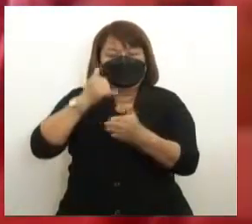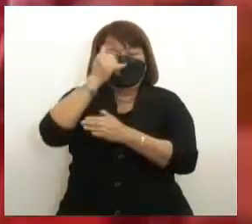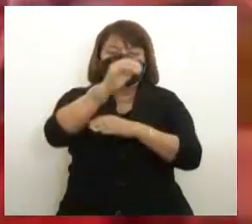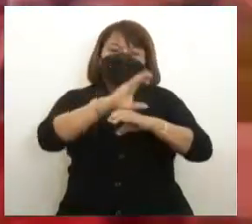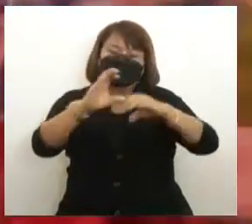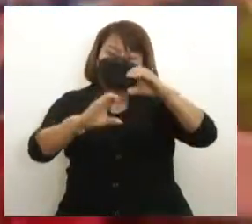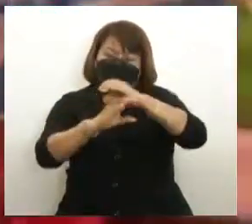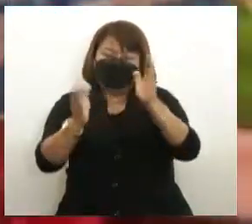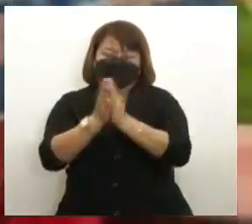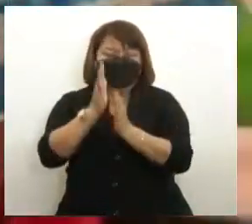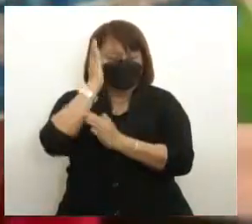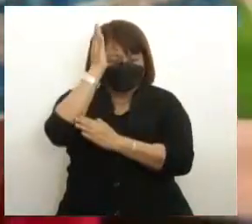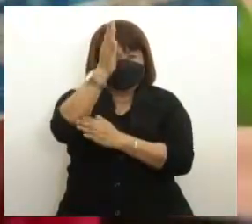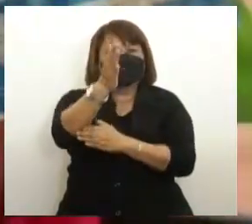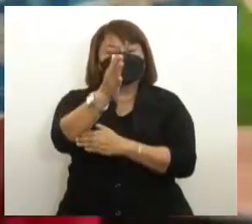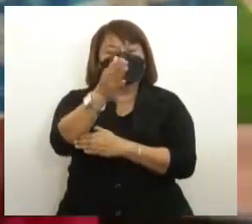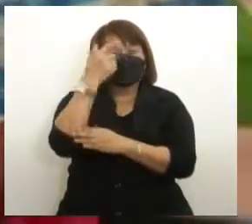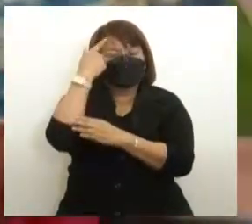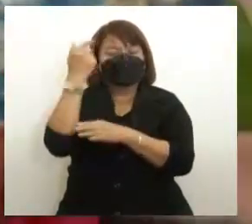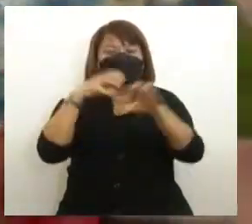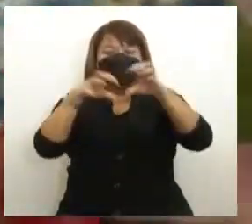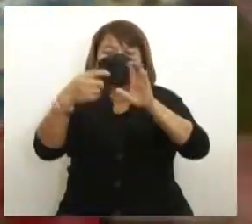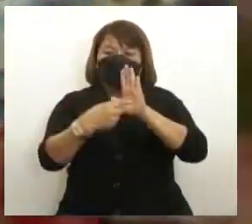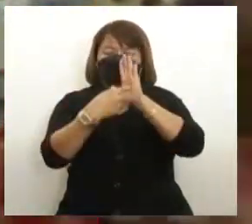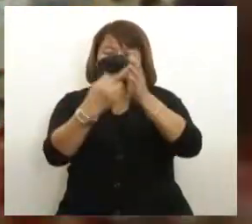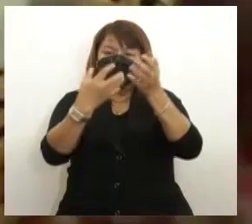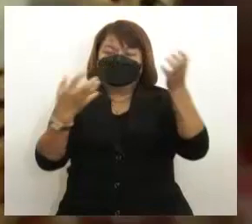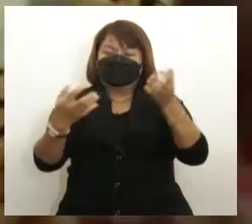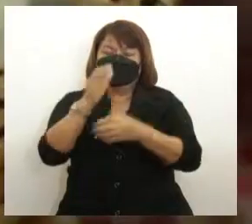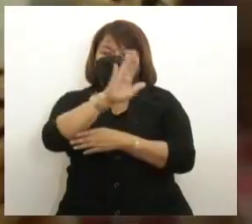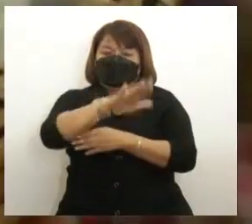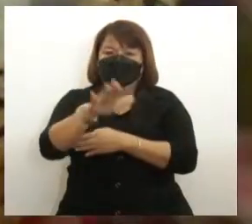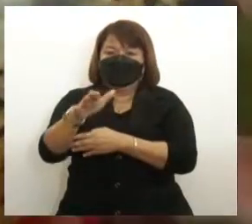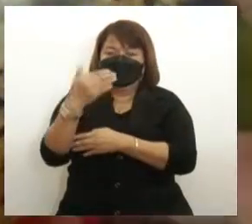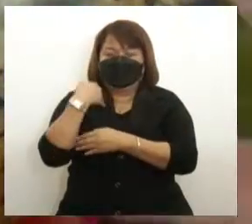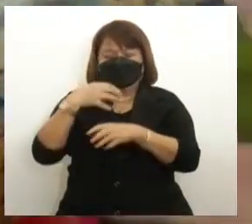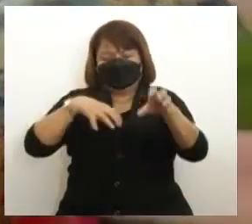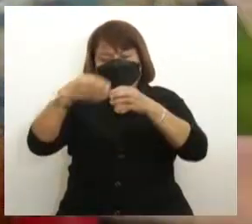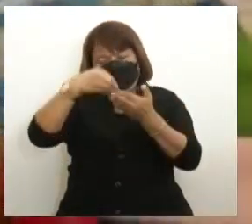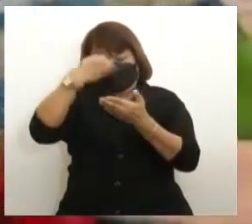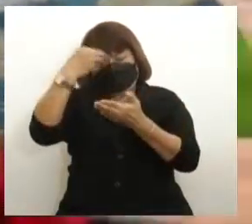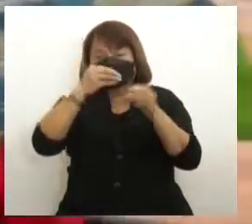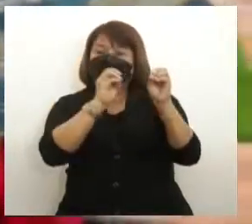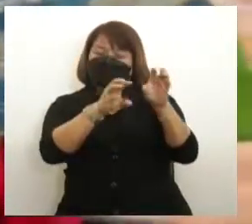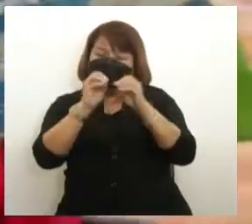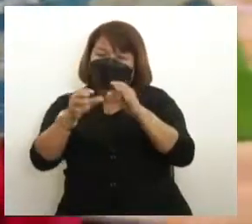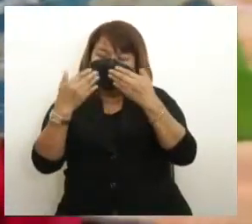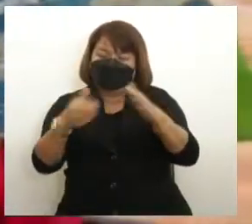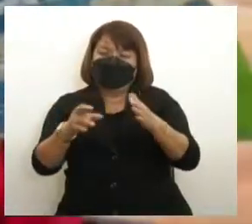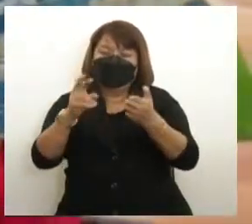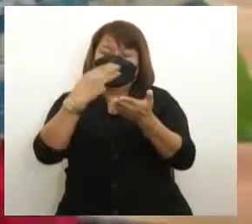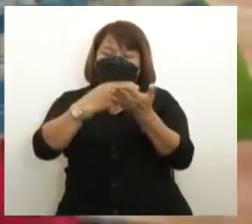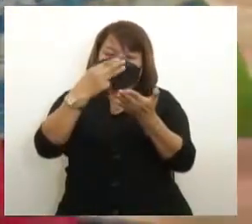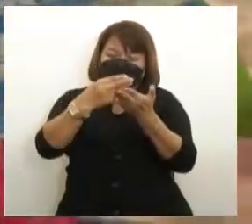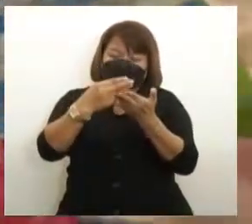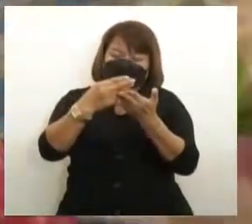ในระยะต่อไปเพื่อเป็นการจัดแสดงผลลัพธ์ของนักเรียนที่เกิดจากการจัดการเรียนการสอนในรายวิชา